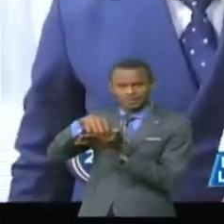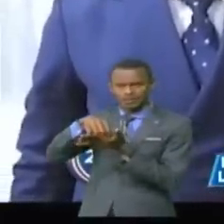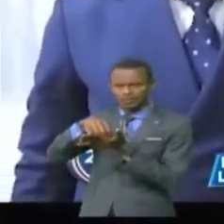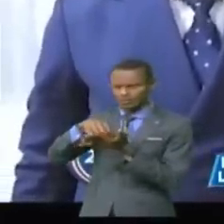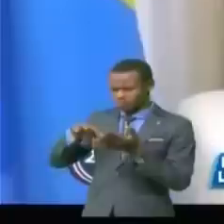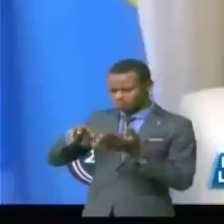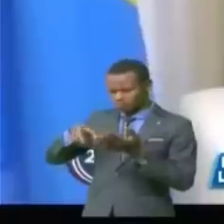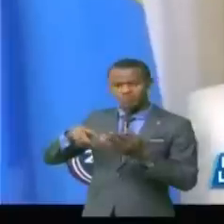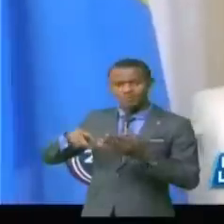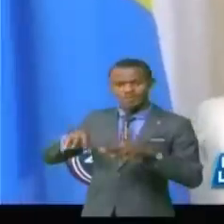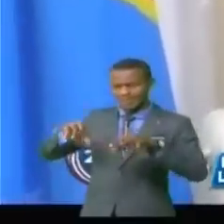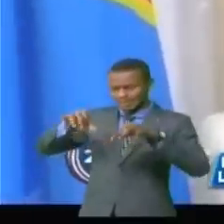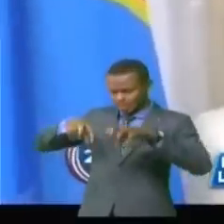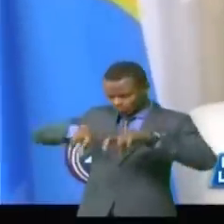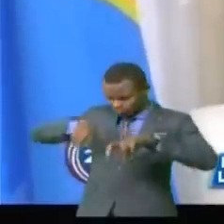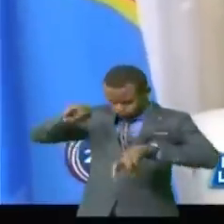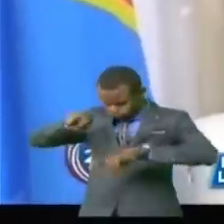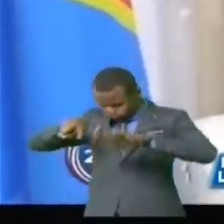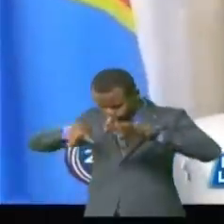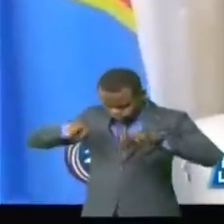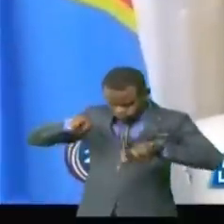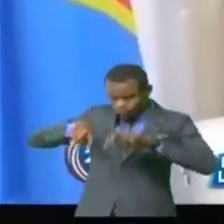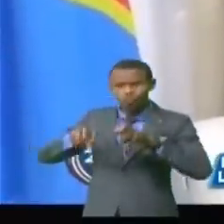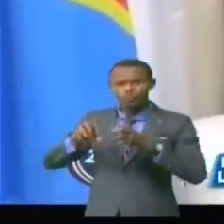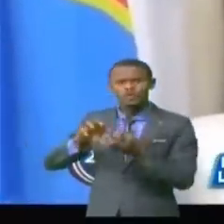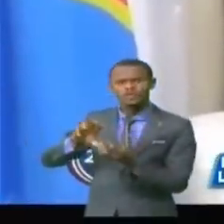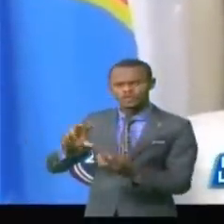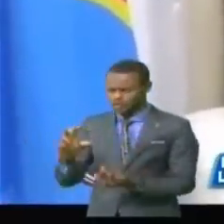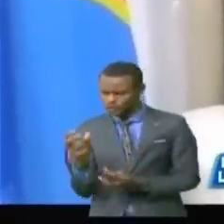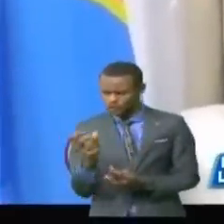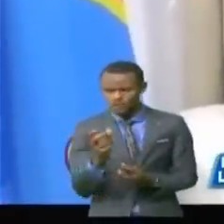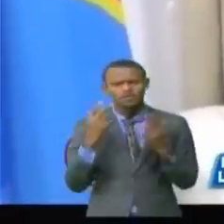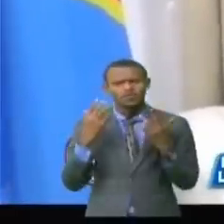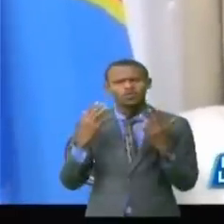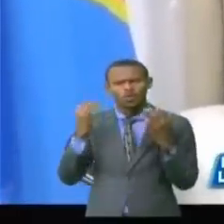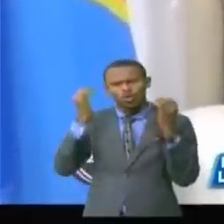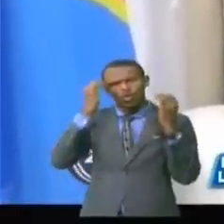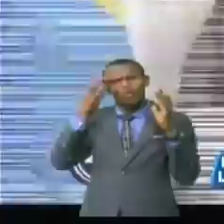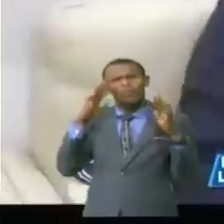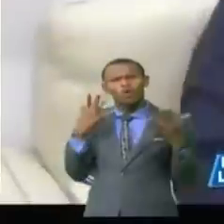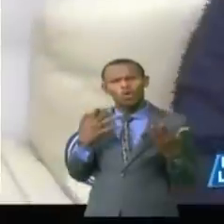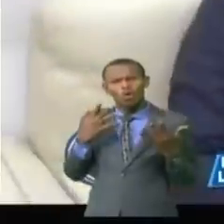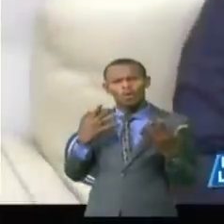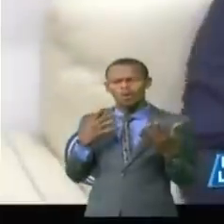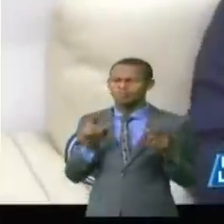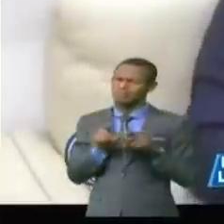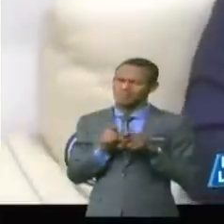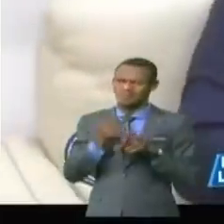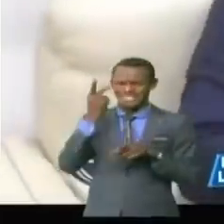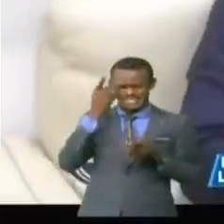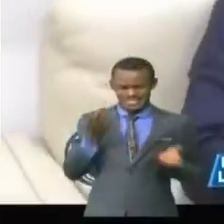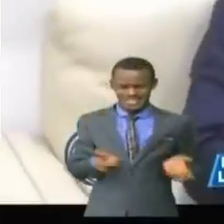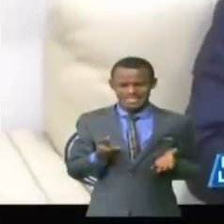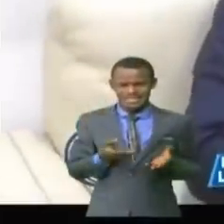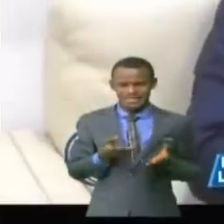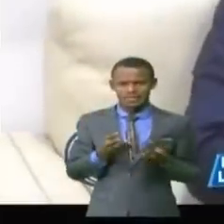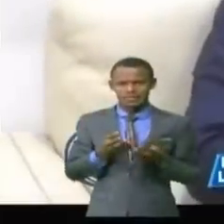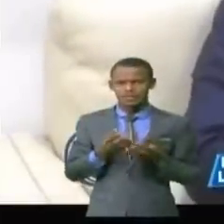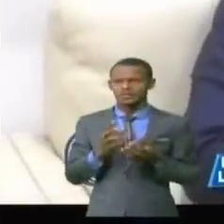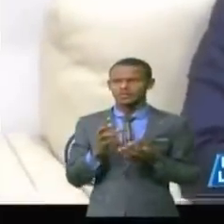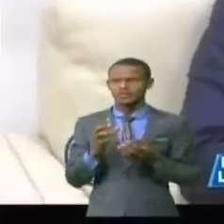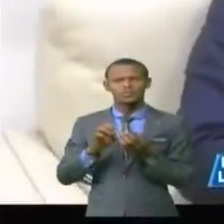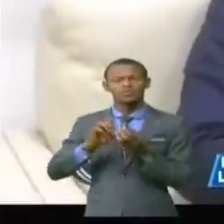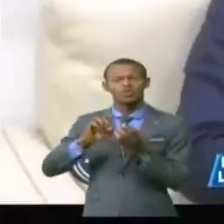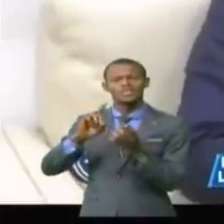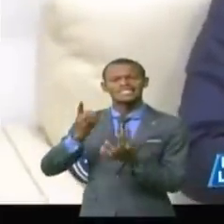sans oublier le laboratoire que nous allons mettre à Kinshasa pour tailler le diamant. Dev Kalemba,